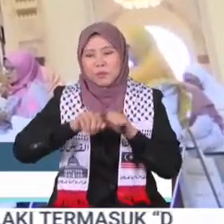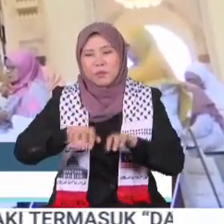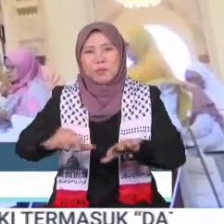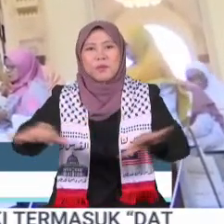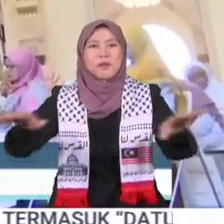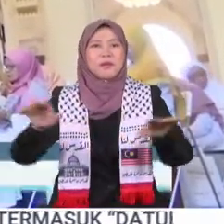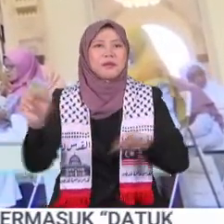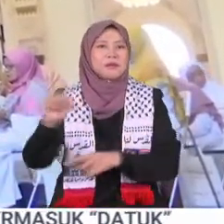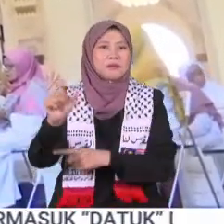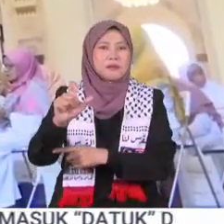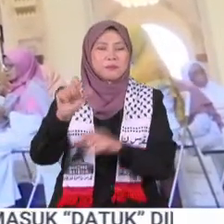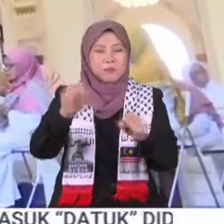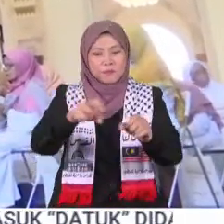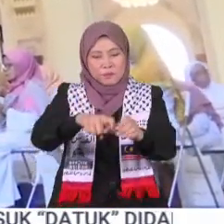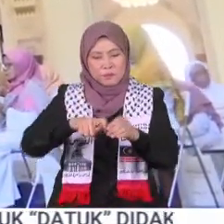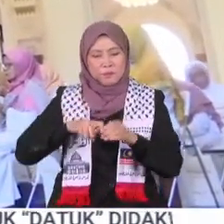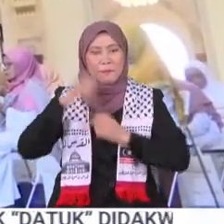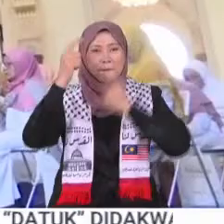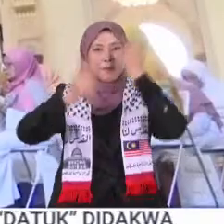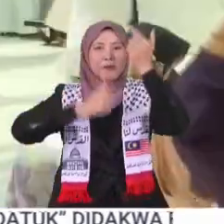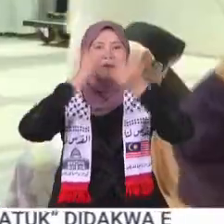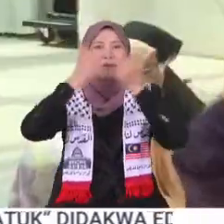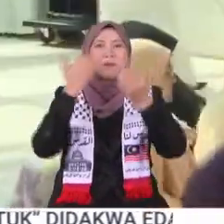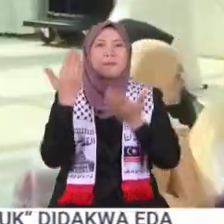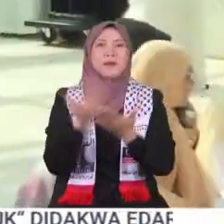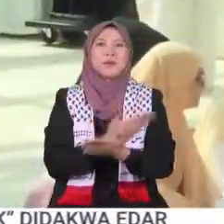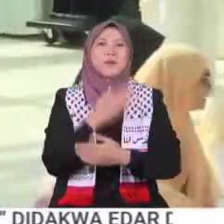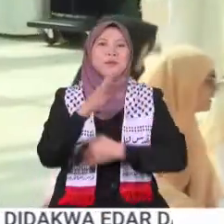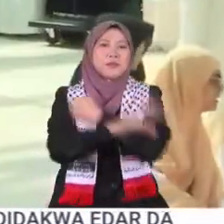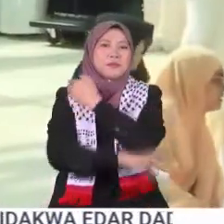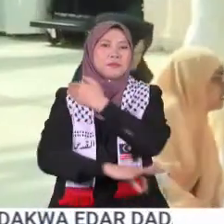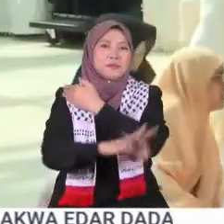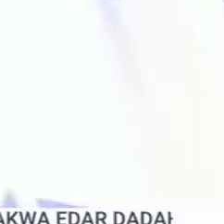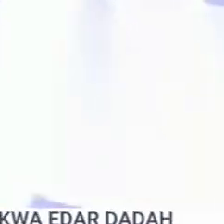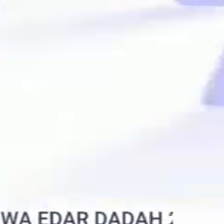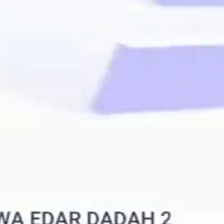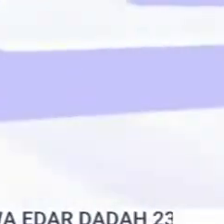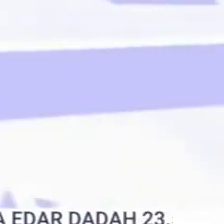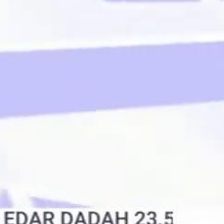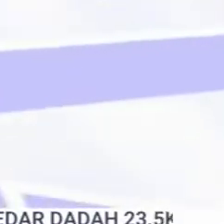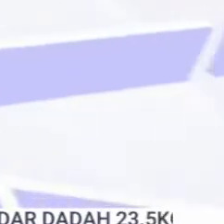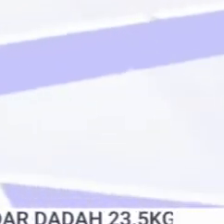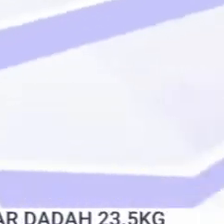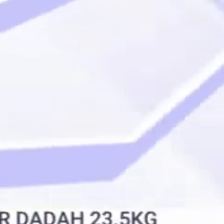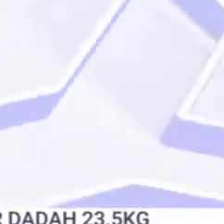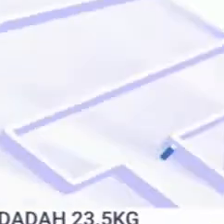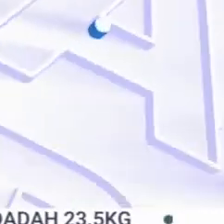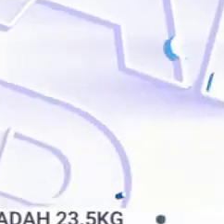sekaligus menjadi daya tarikan pelancongan baharu di Negeri Sembilan.